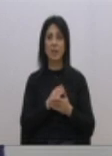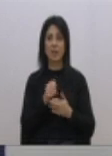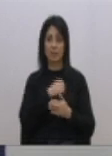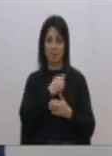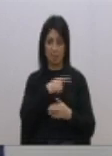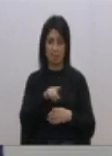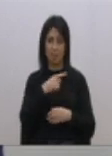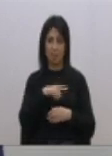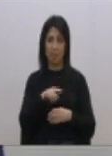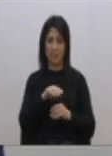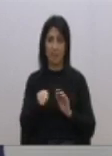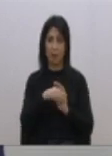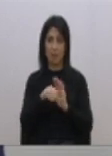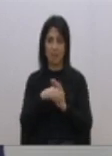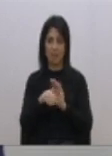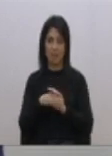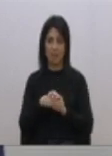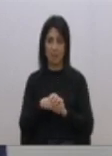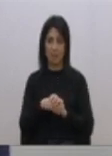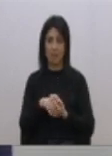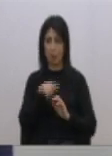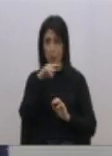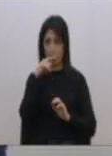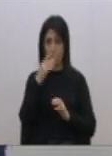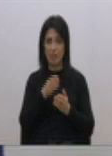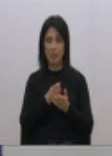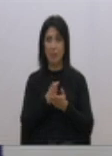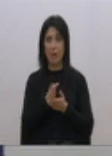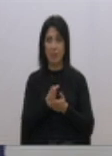რეკრუტირება მოსყიდვით. Რუსეთი მიმართავს